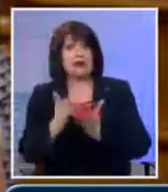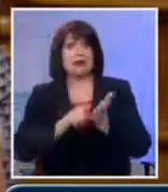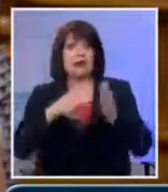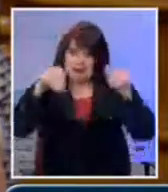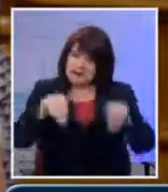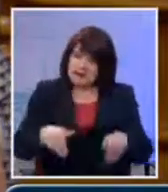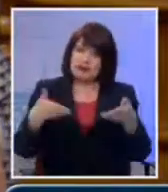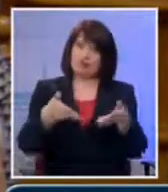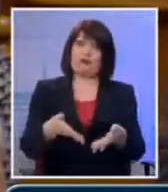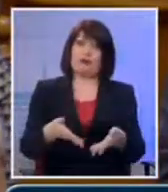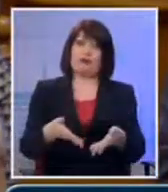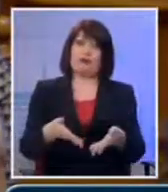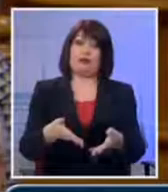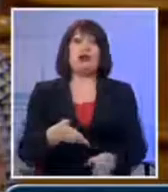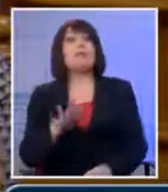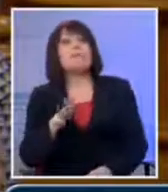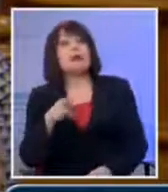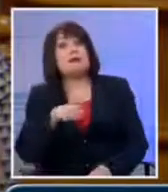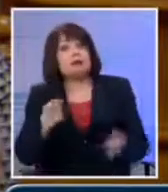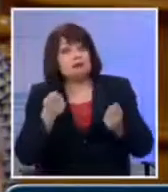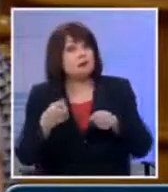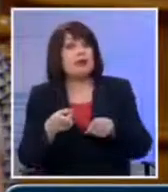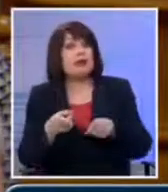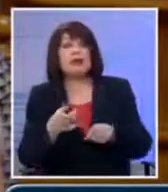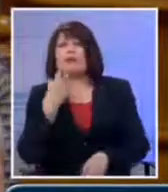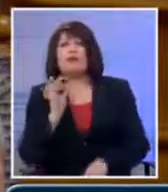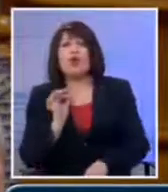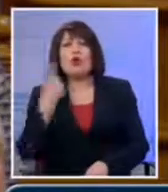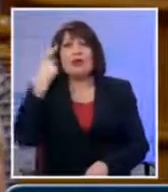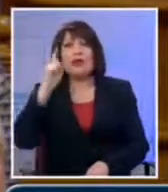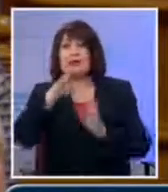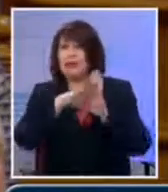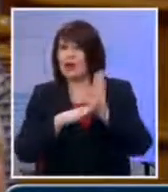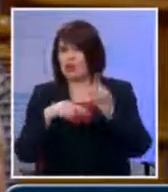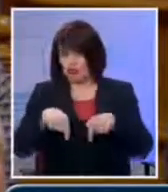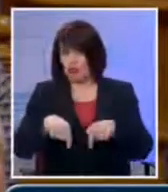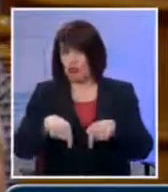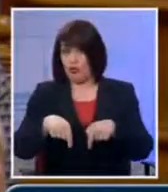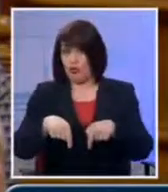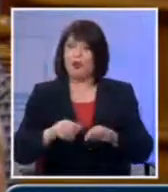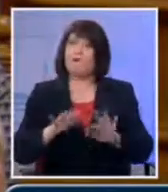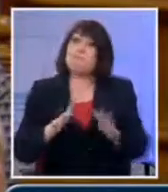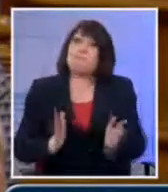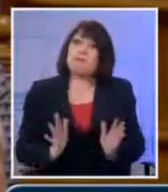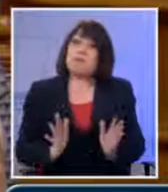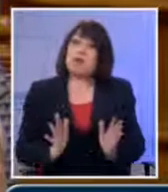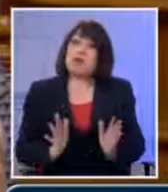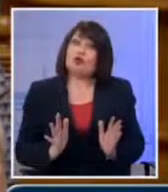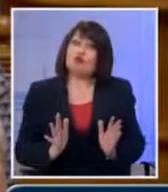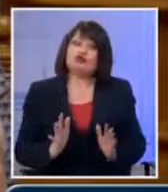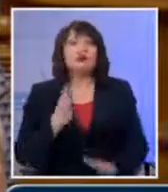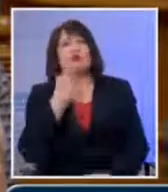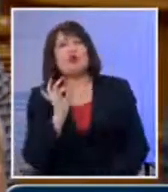στο Κοινοβούλιο. Μήπως αυτή η ενέργεια έγινε διότι δεν γνωρίζαν τον κανονισμό? Μήπως έγινε